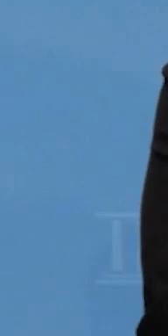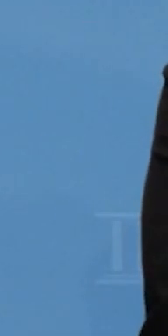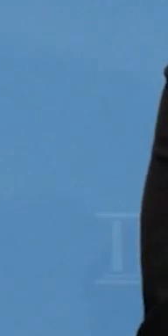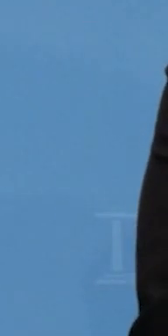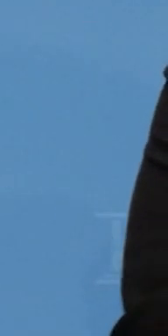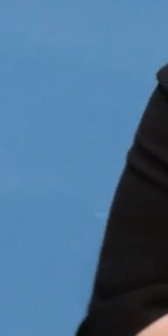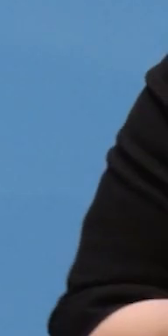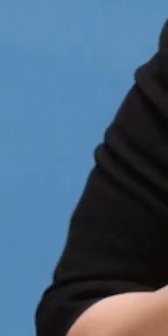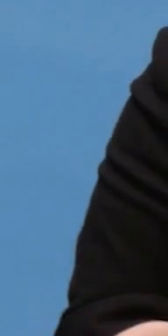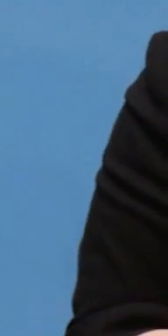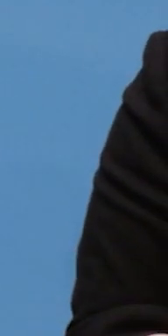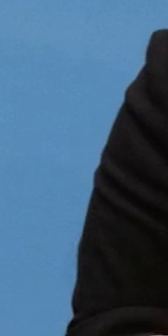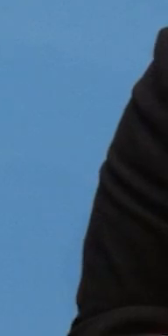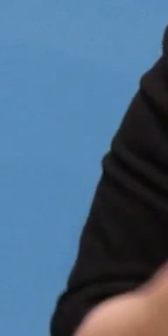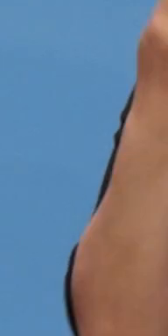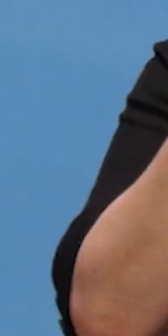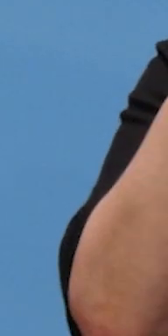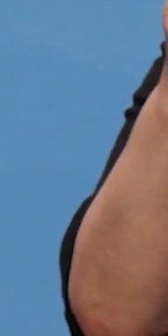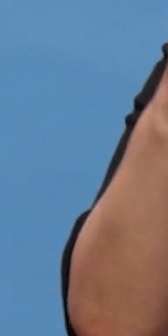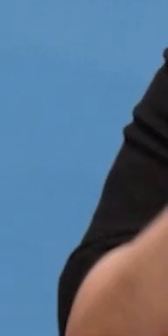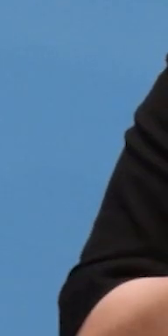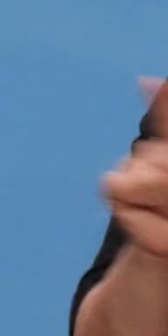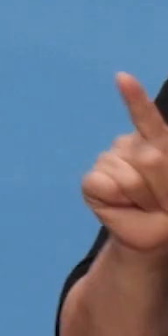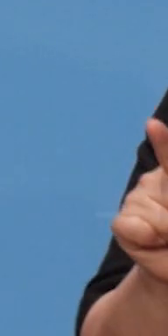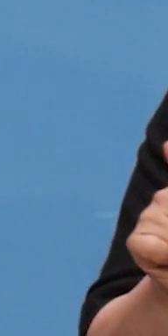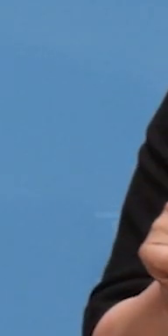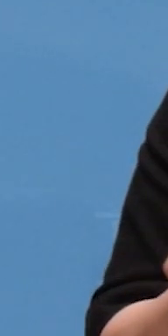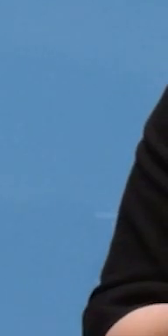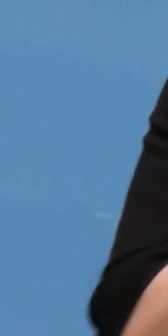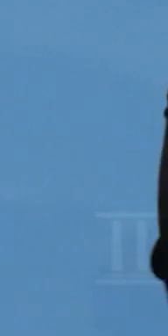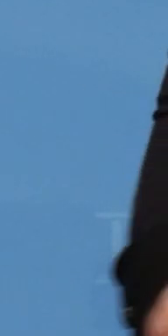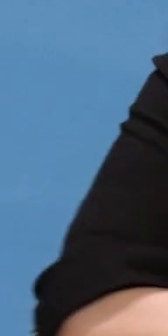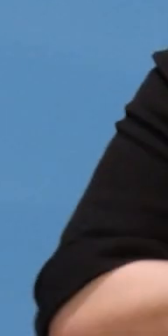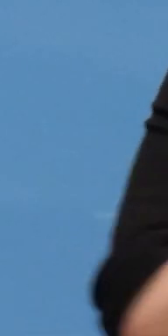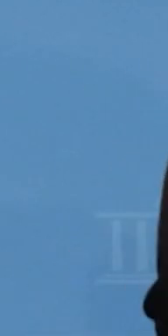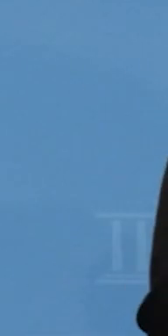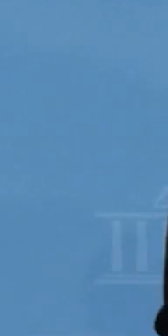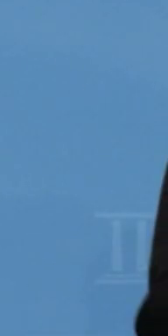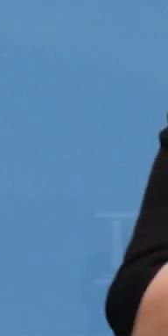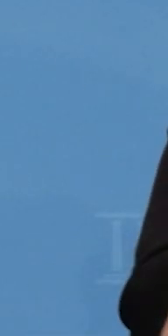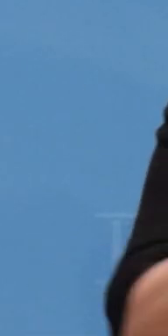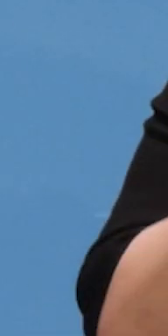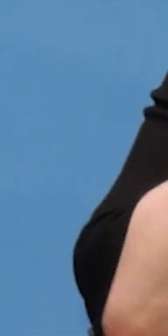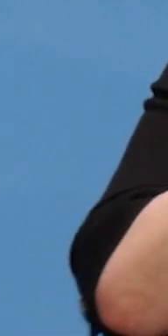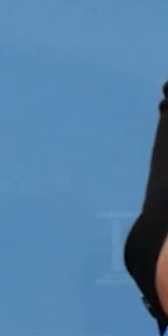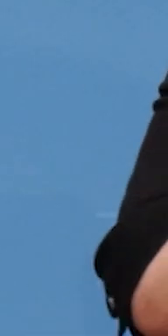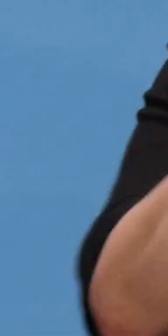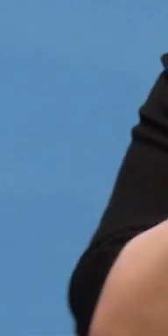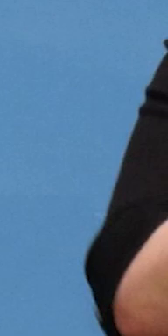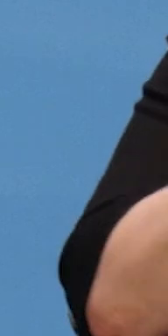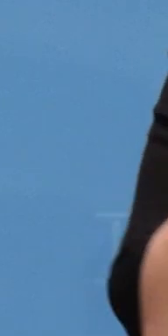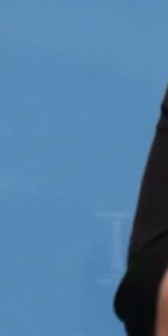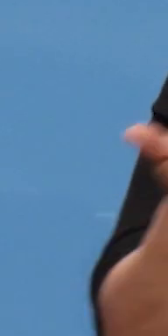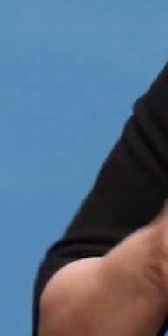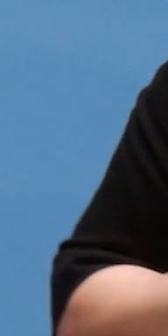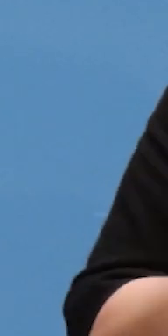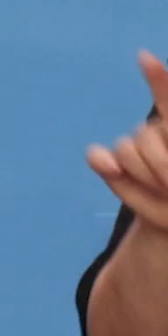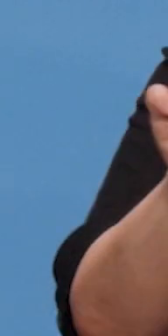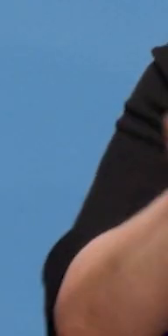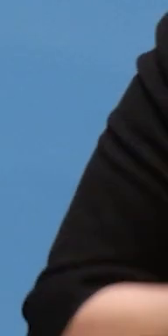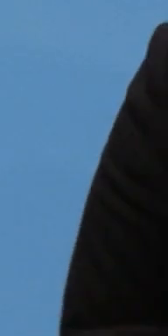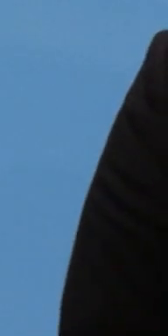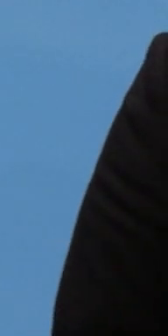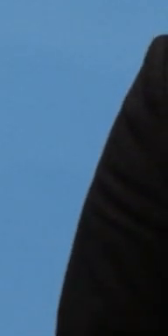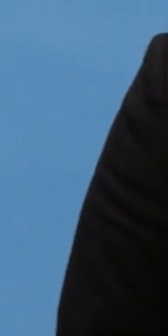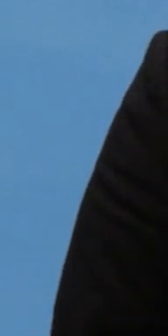2023년에 극우 유튜버 내각이 웬 말입니까? 윤 대통령은 극우 유튜버 예청자를 넘어